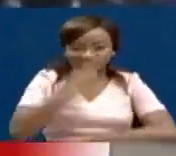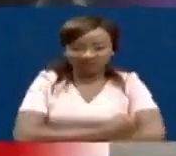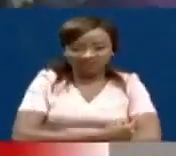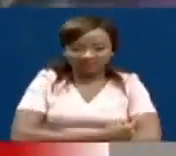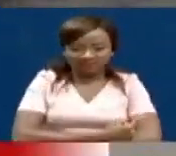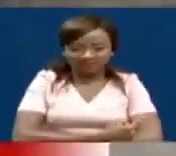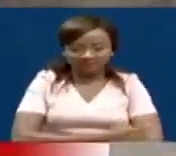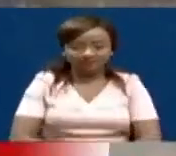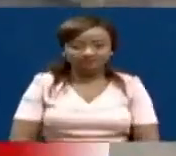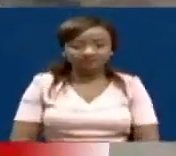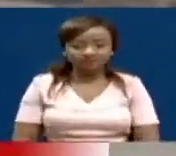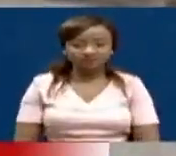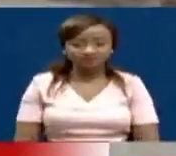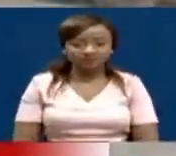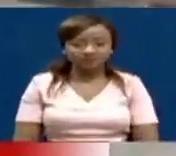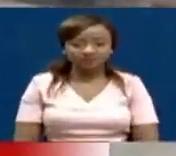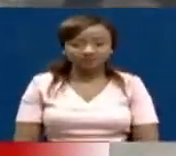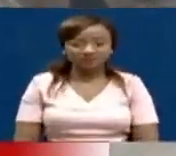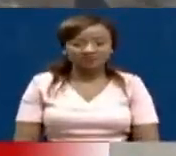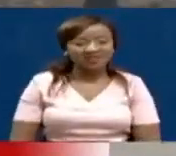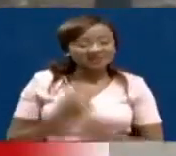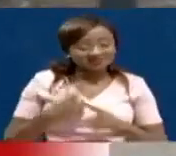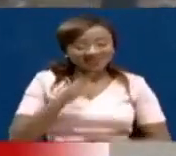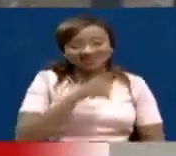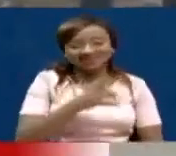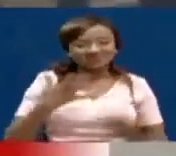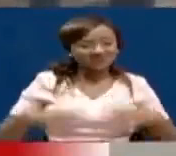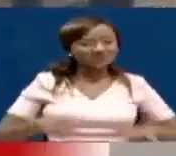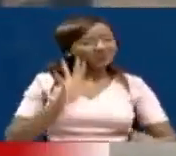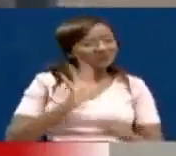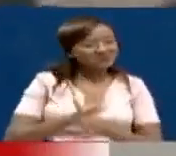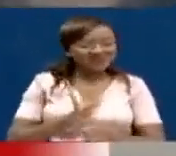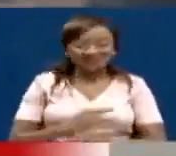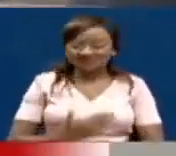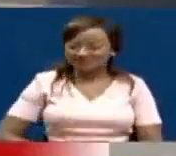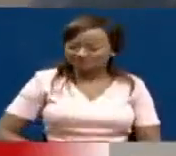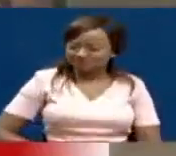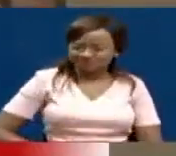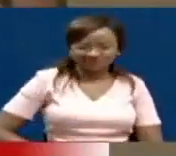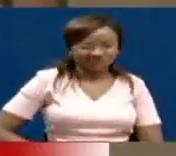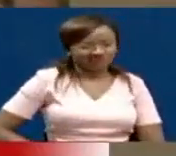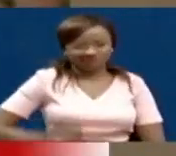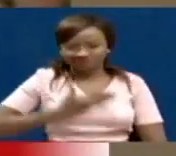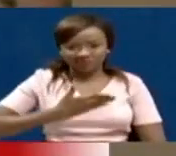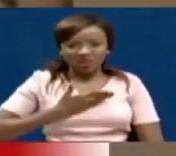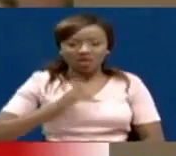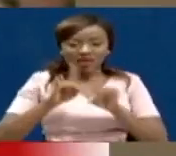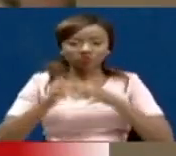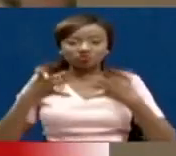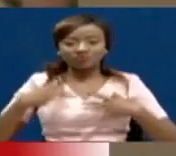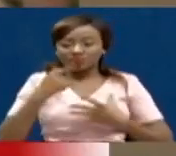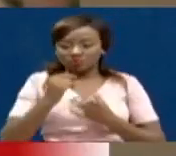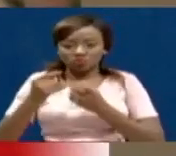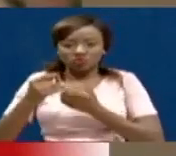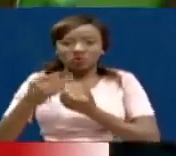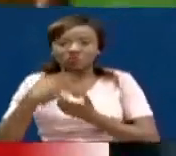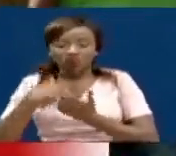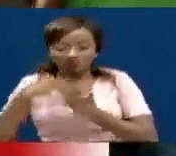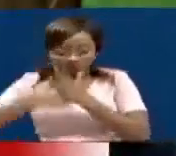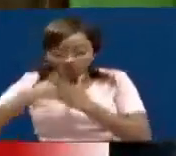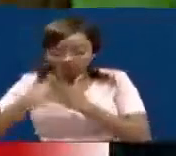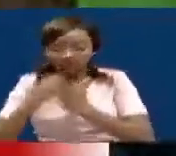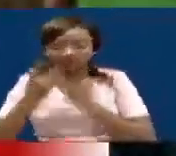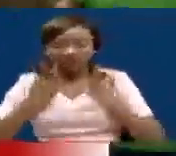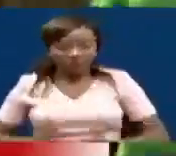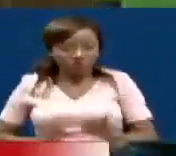nje. Visa ambavyo viliwaudhi baadhi ya Wakenya na watetezi wa haki za binadamu na sasa